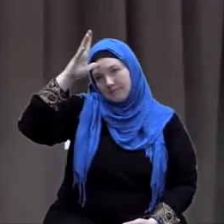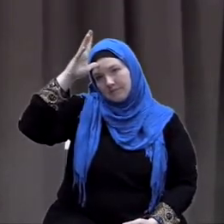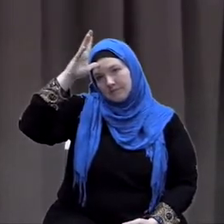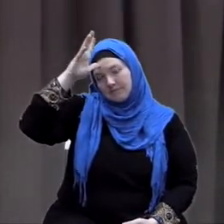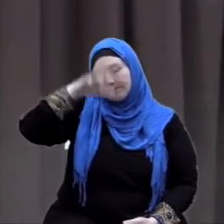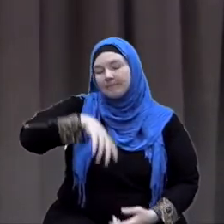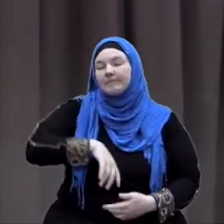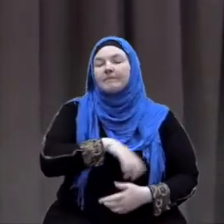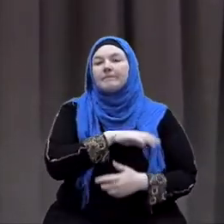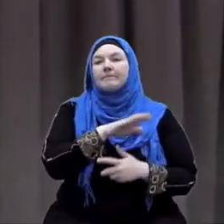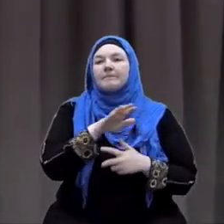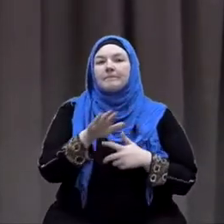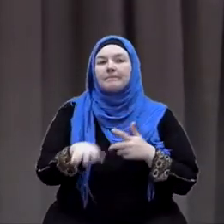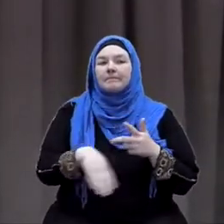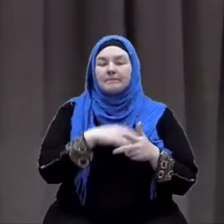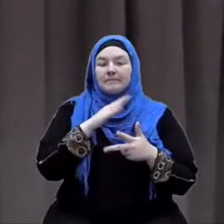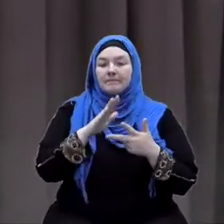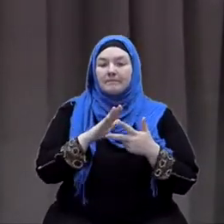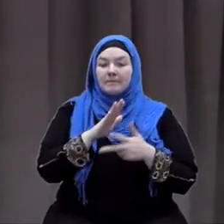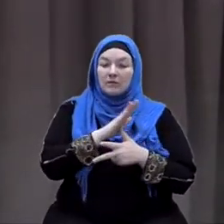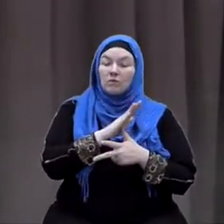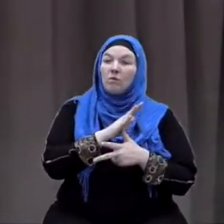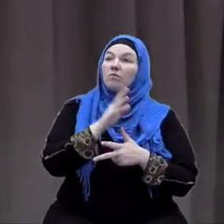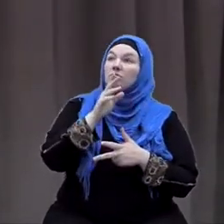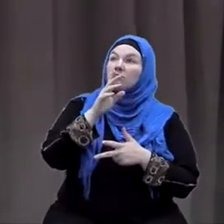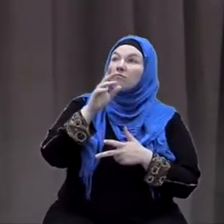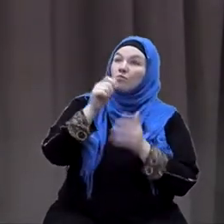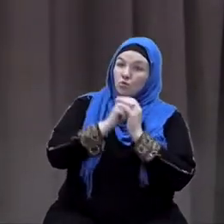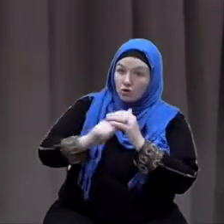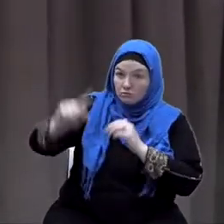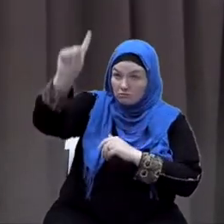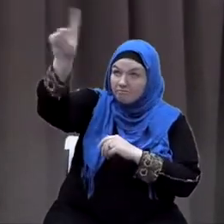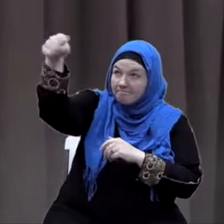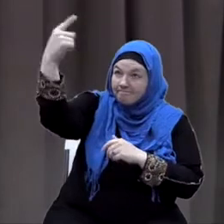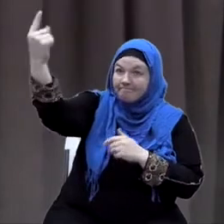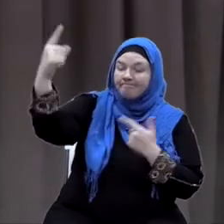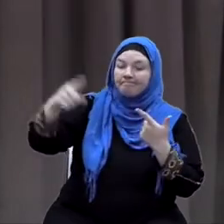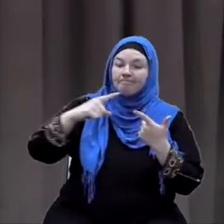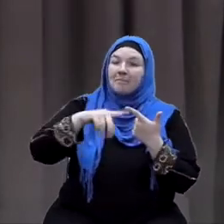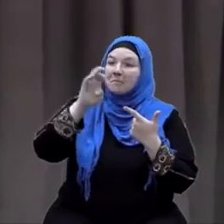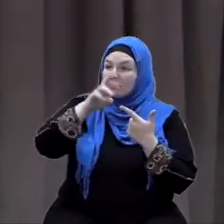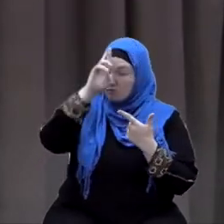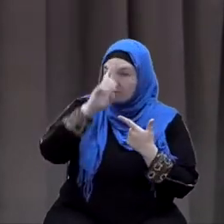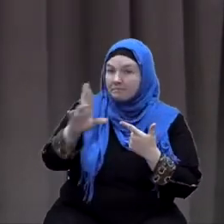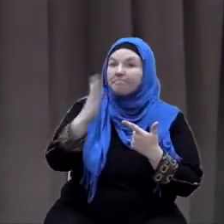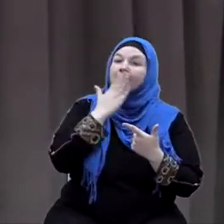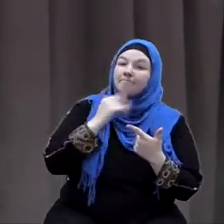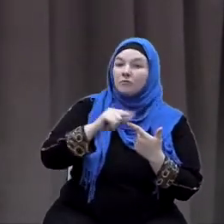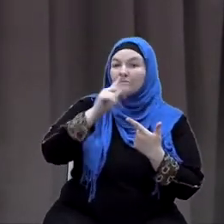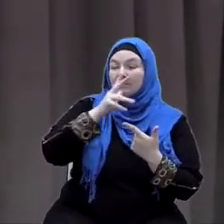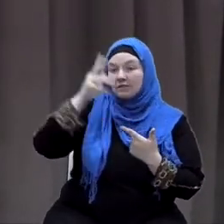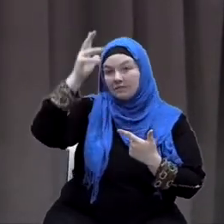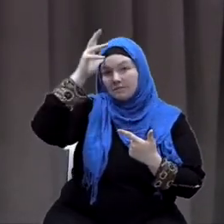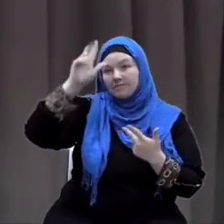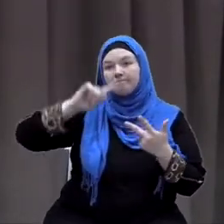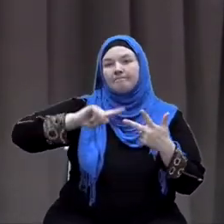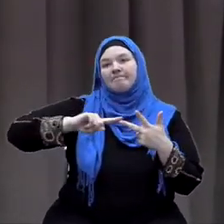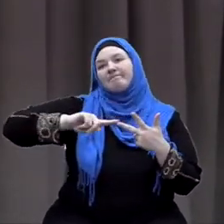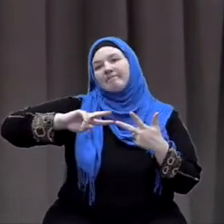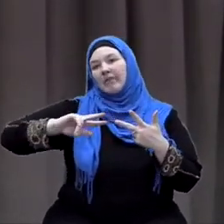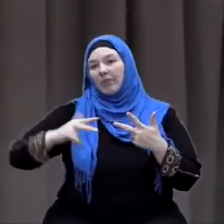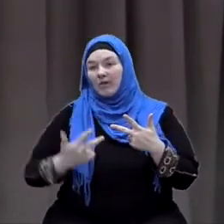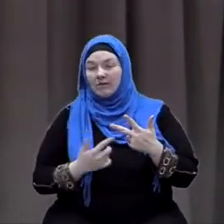وَالْيَتَامَى وَالْمَسَاكِينَ وَابْنِ السَّبِيلِ وَالْجَارِ ذِي الْقُرْبَى وَالْجَارِ الْجُنُبِ